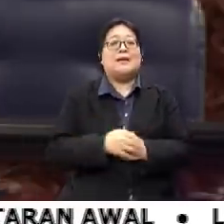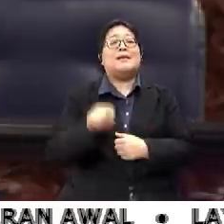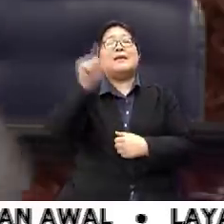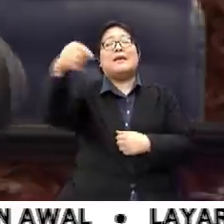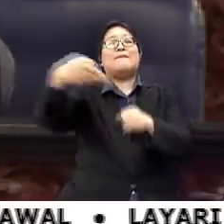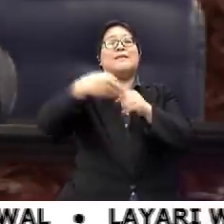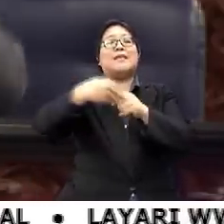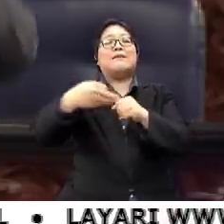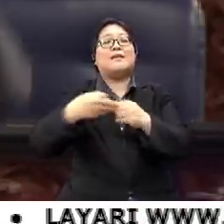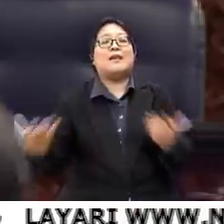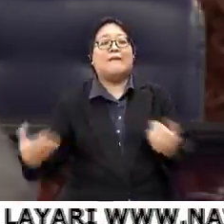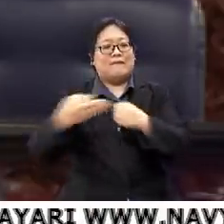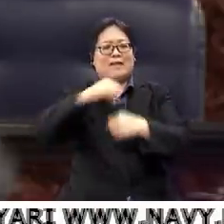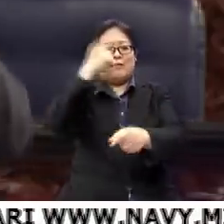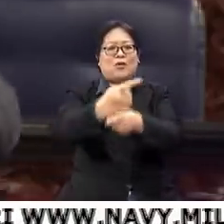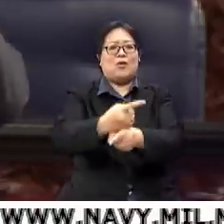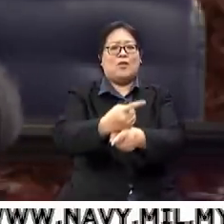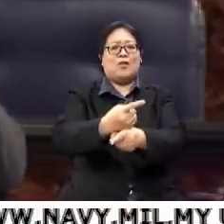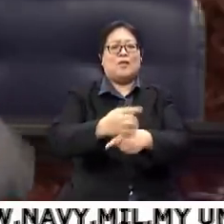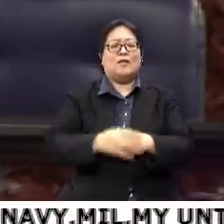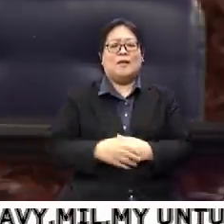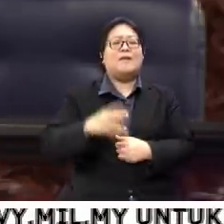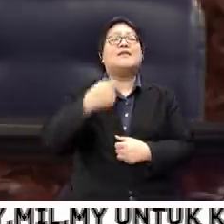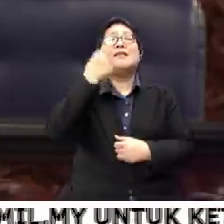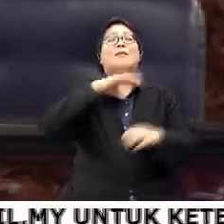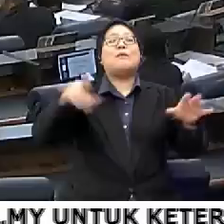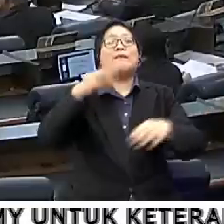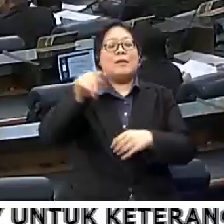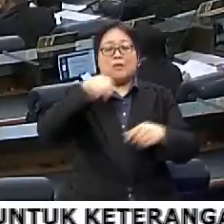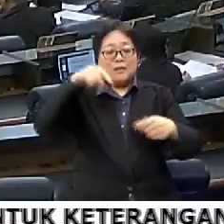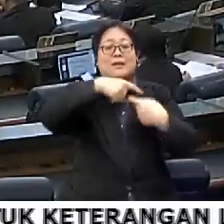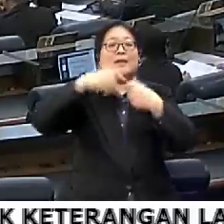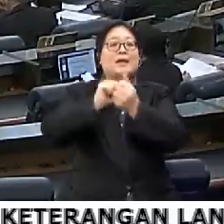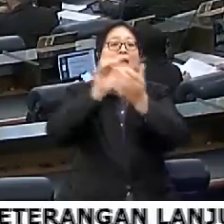buat fitnah yang memang tak betul. Fitnah yang buat fitnah. Keselamatan negara.